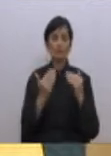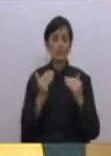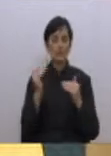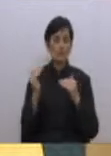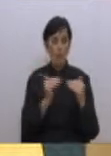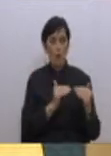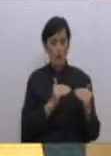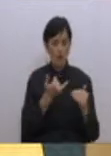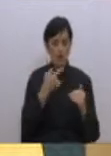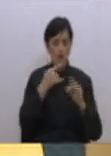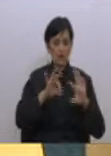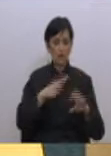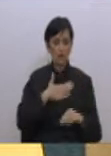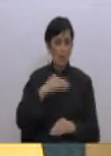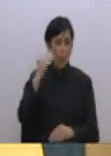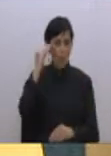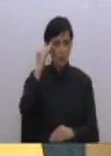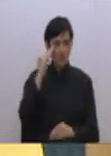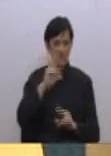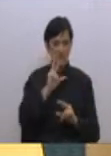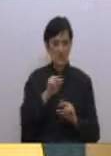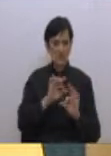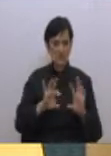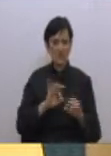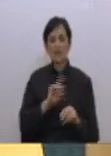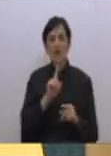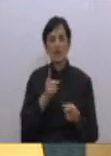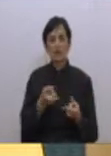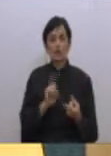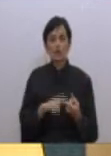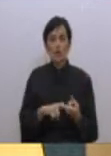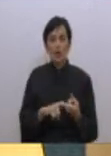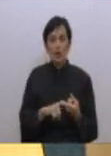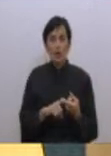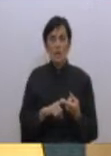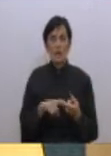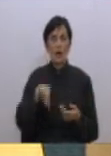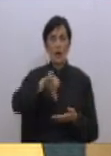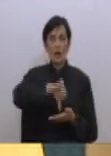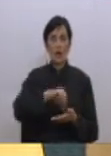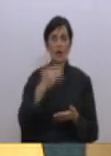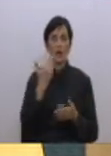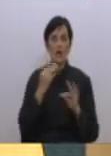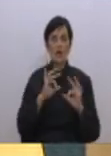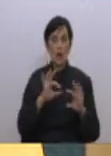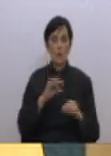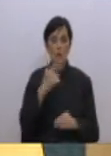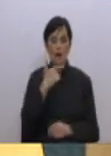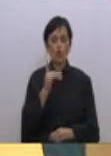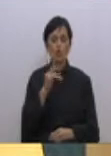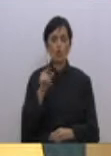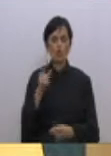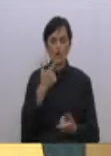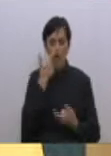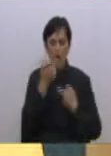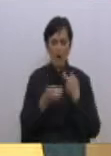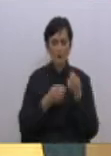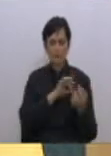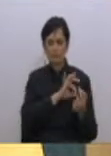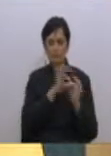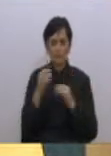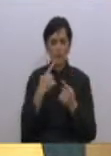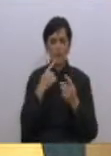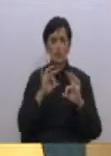გამოვხატავ პოზიციას. რა შეეხება გამოსვლას, რა თქმა უნდა, ბატონმა გიორგიმ ამომწვლად ისაუბრა